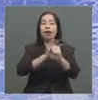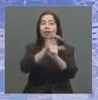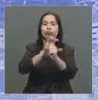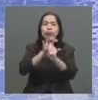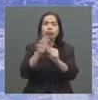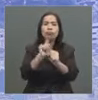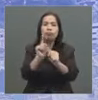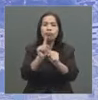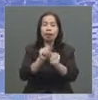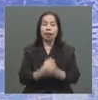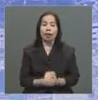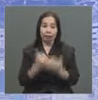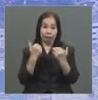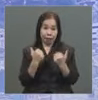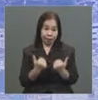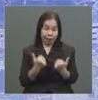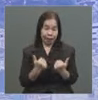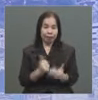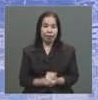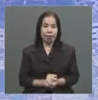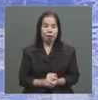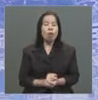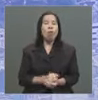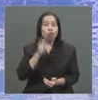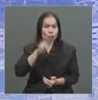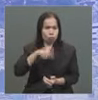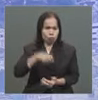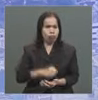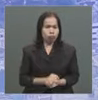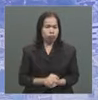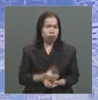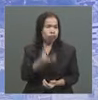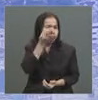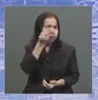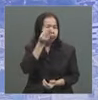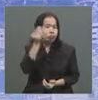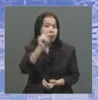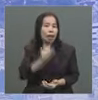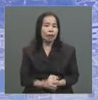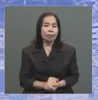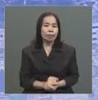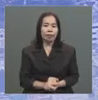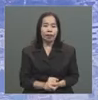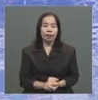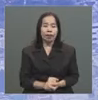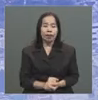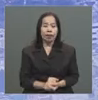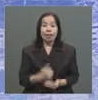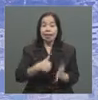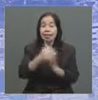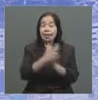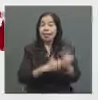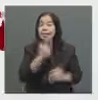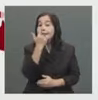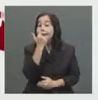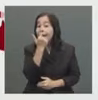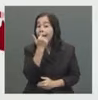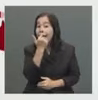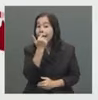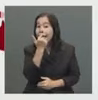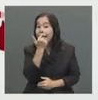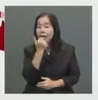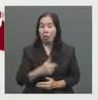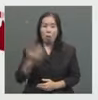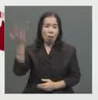เป็นเรื่องที่เราต้องมารับรู้กันนะครับจะเห็นภาพนี้นะครับสีแดงแล้วก็จ